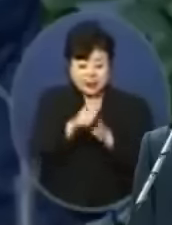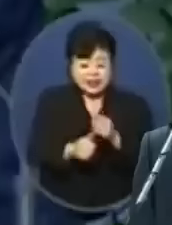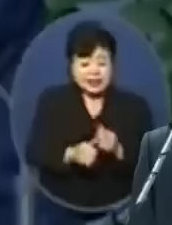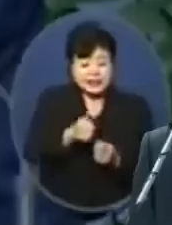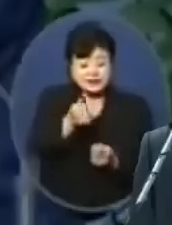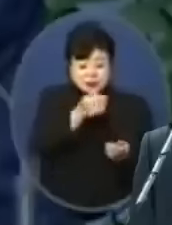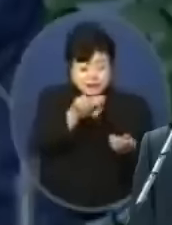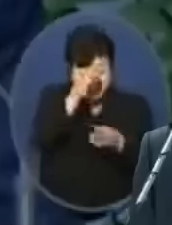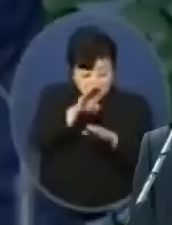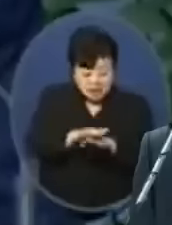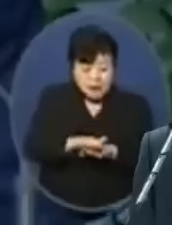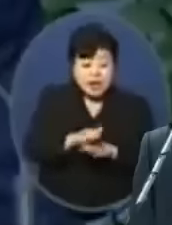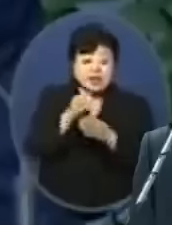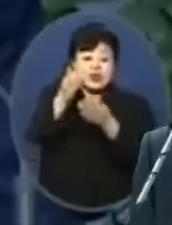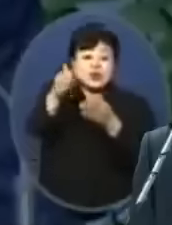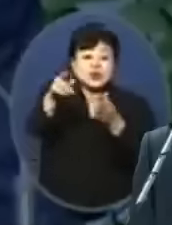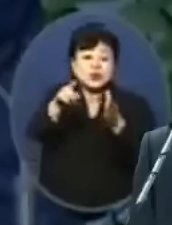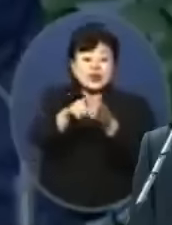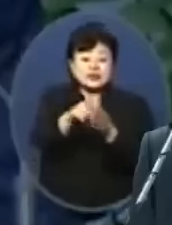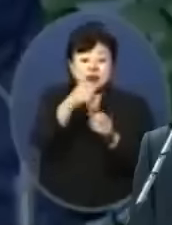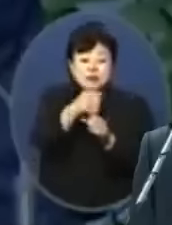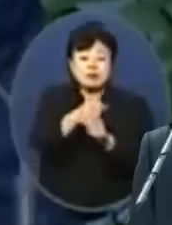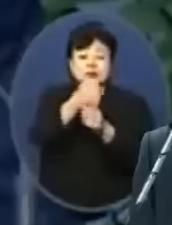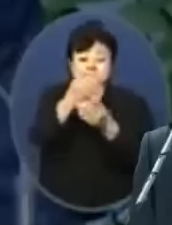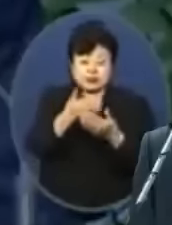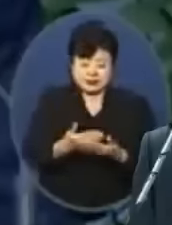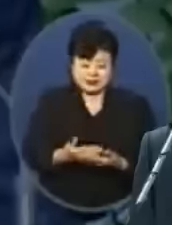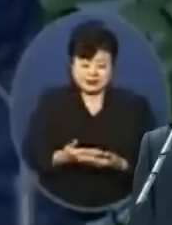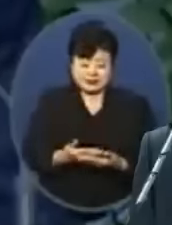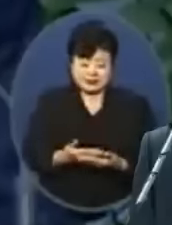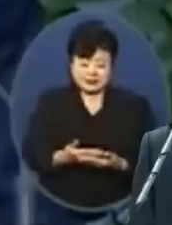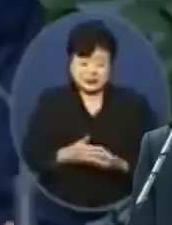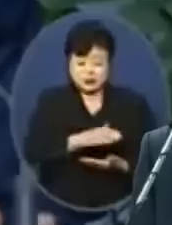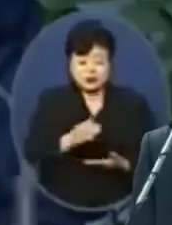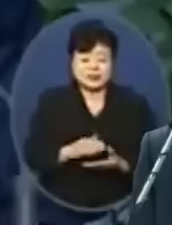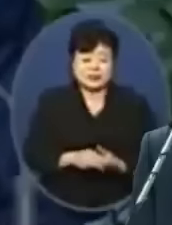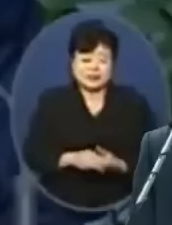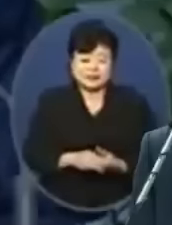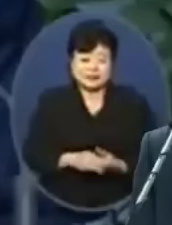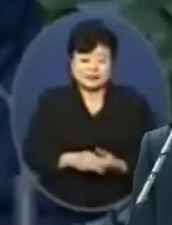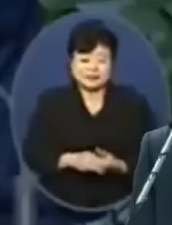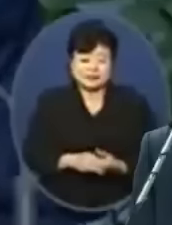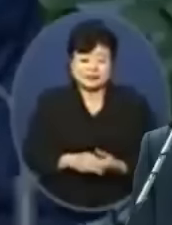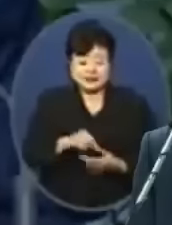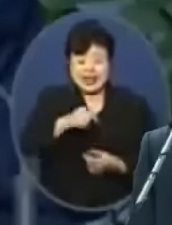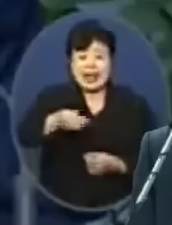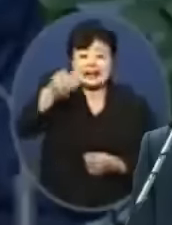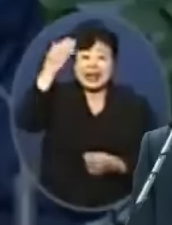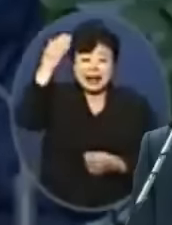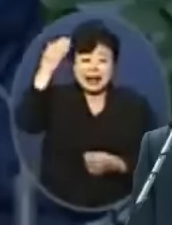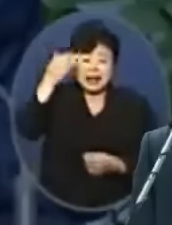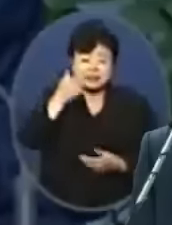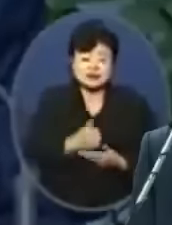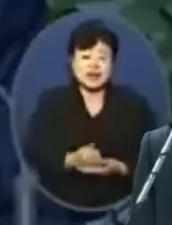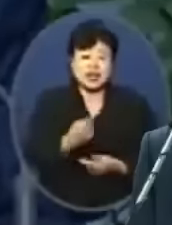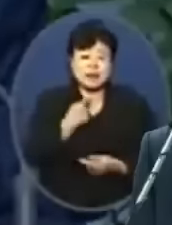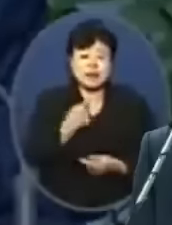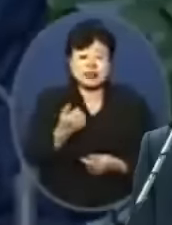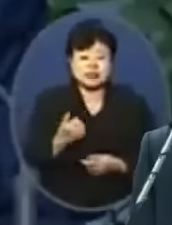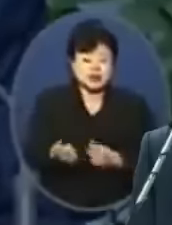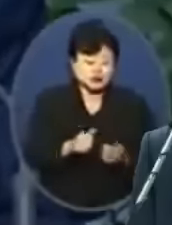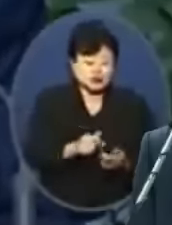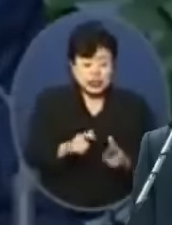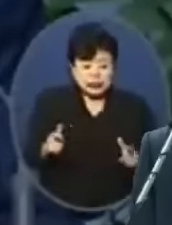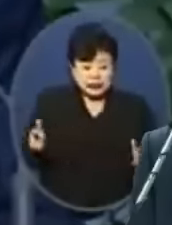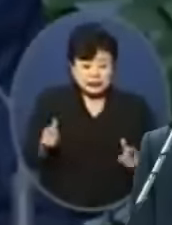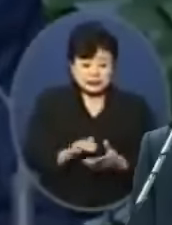하나님을 예배하기 위해서 지은 것입니다. 우리는 옛날에는 죄를 짓기 전에는 죽지